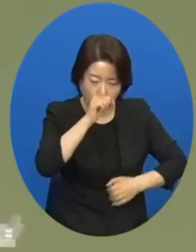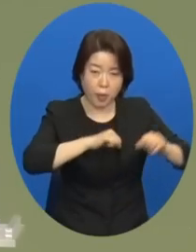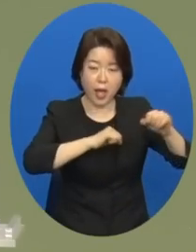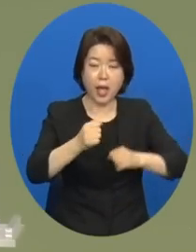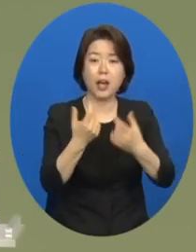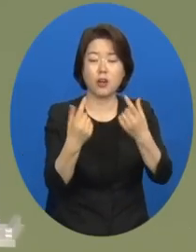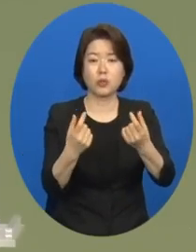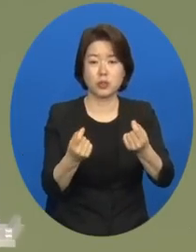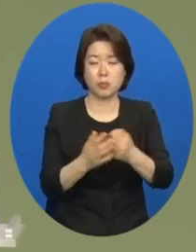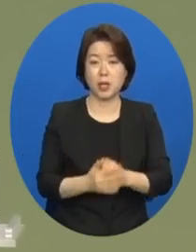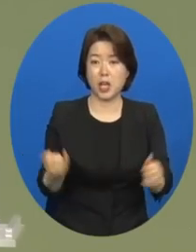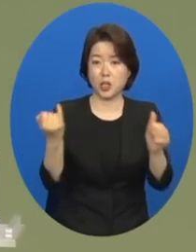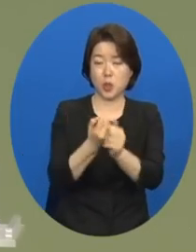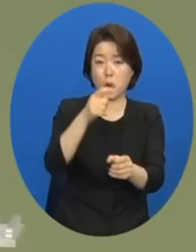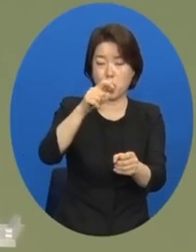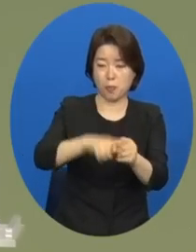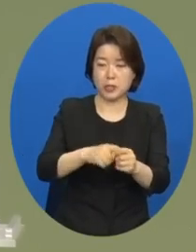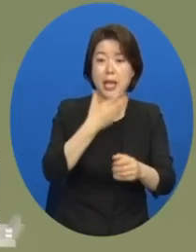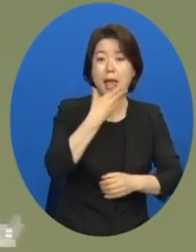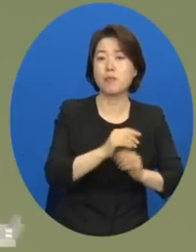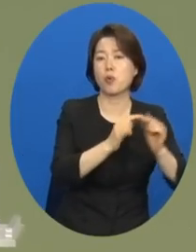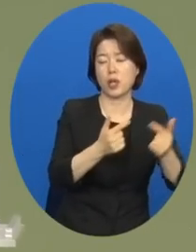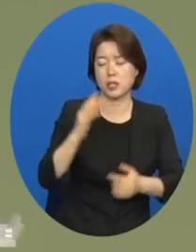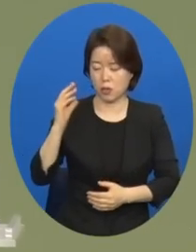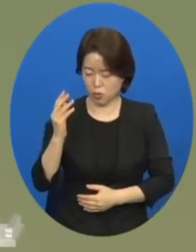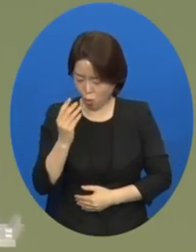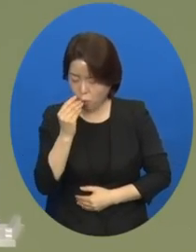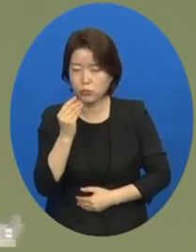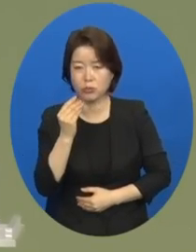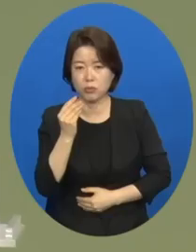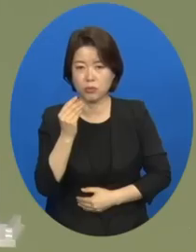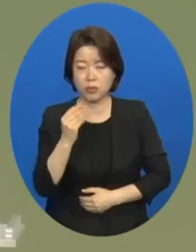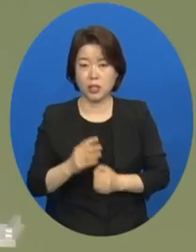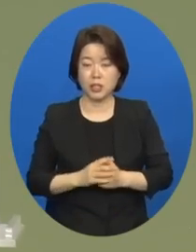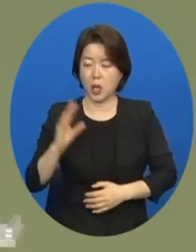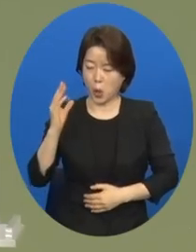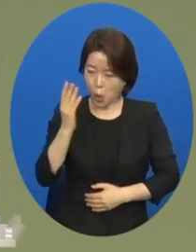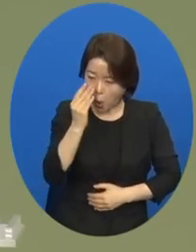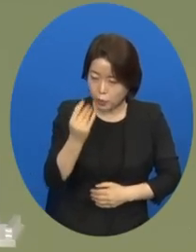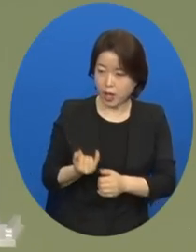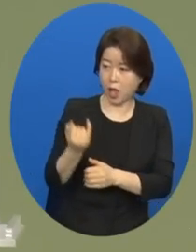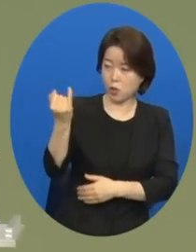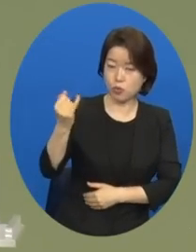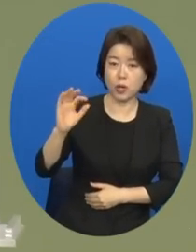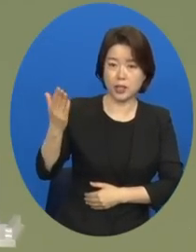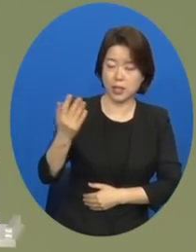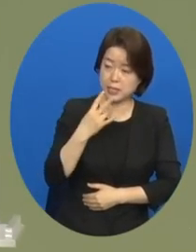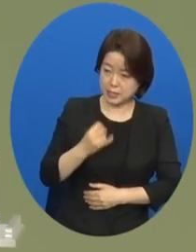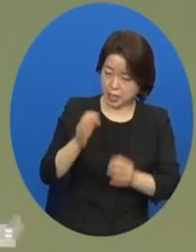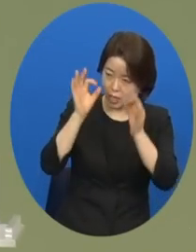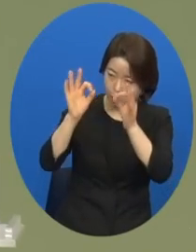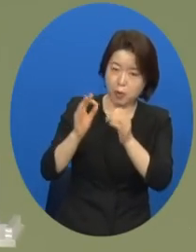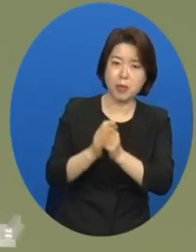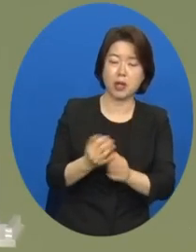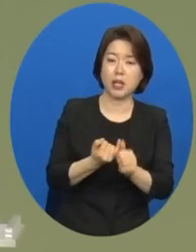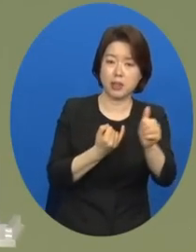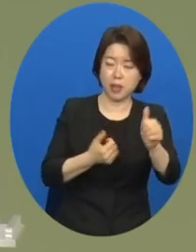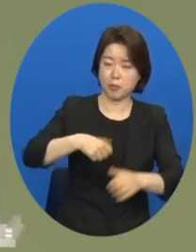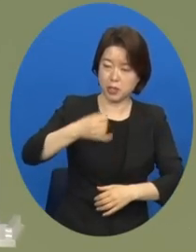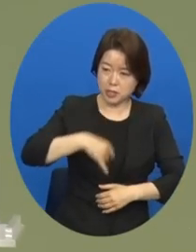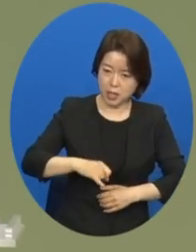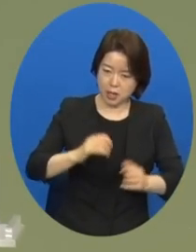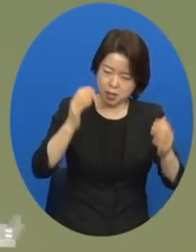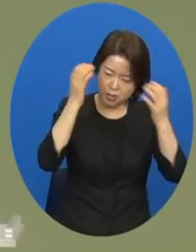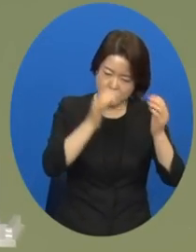결혼의 목적 행복이 아니고 거룩이기 때문에 거룩한 부녀가 된 사라를 보면서 남편과 자녀와 총체적인